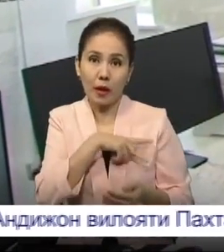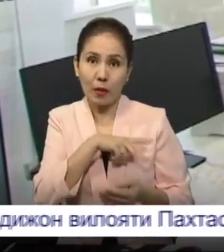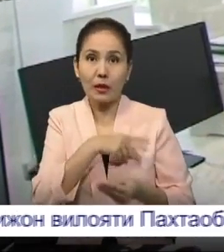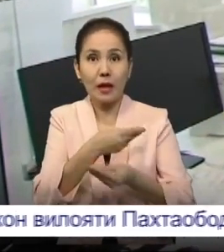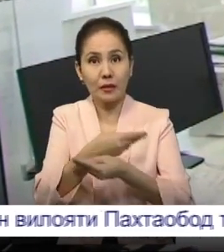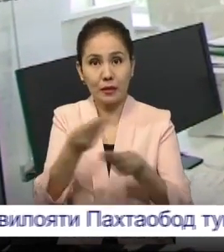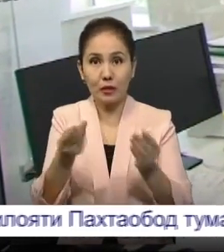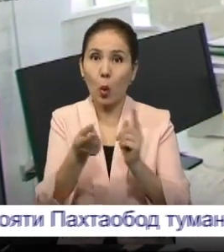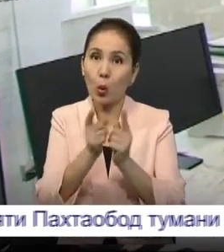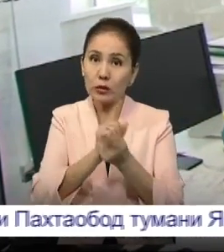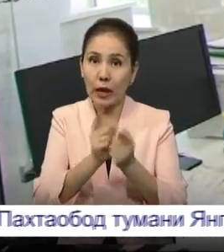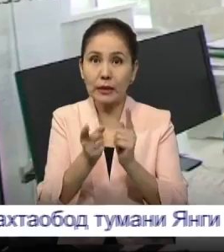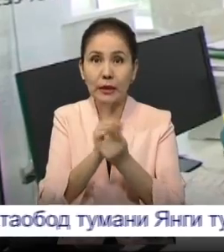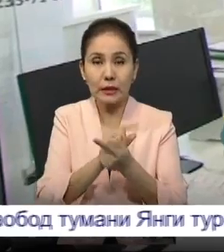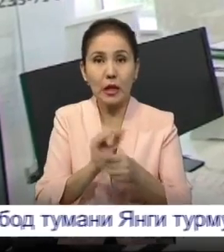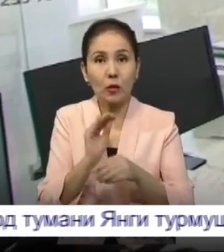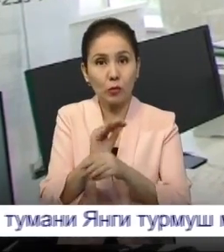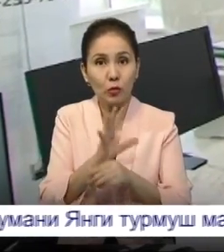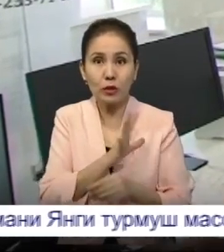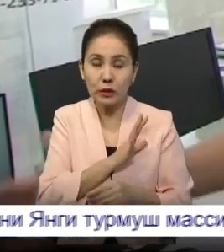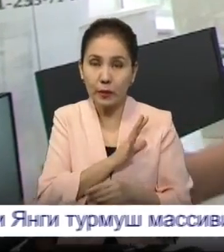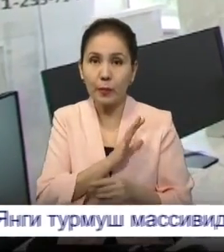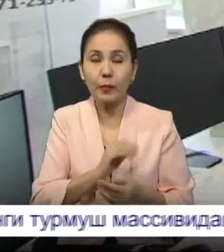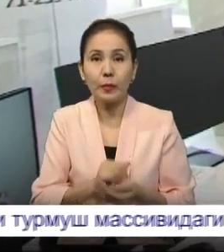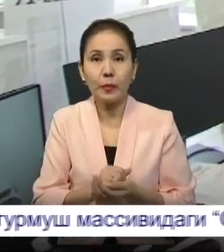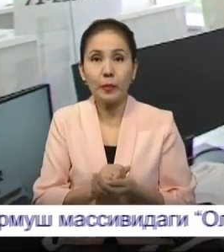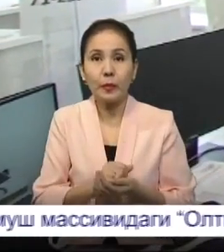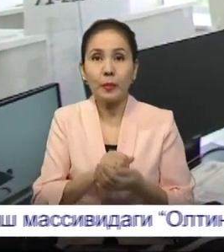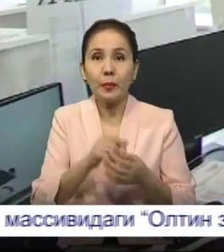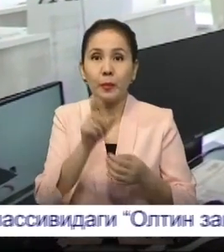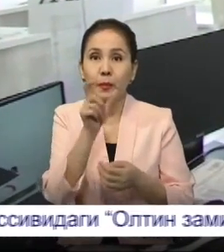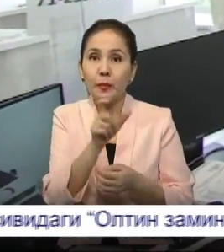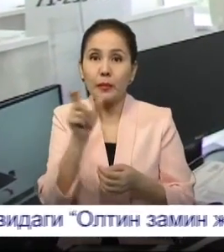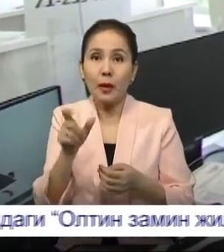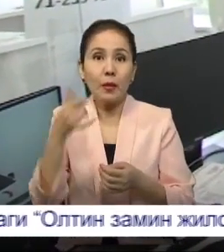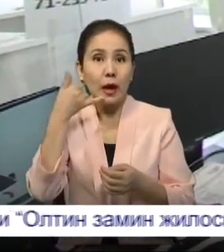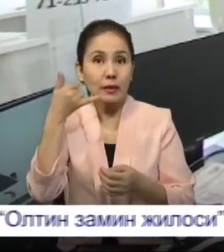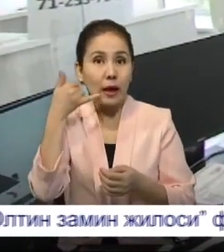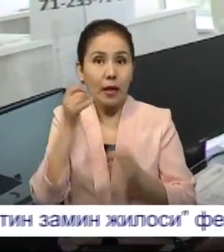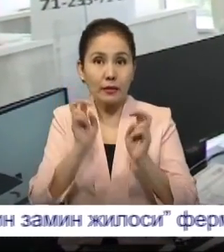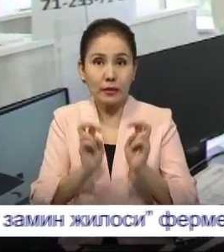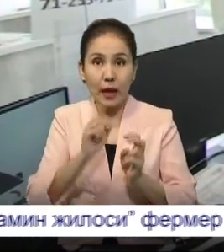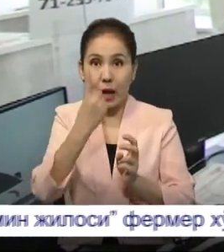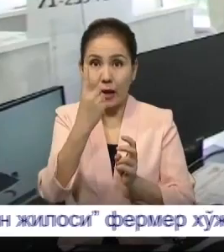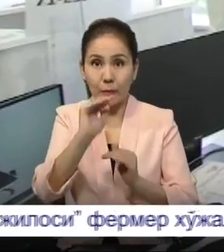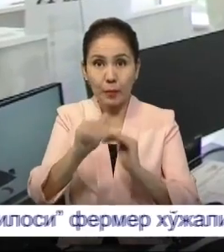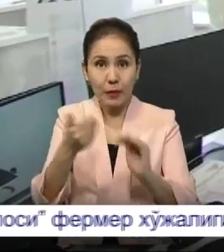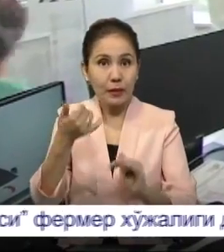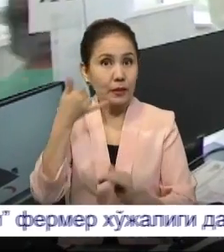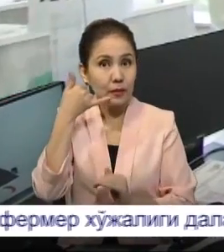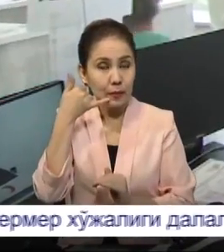borasida o'zgarishlar bo'ldi. Ya'ni operatorlarimizga har bitta chaqiruv uchun